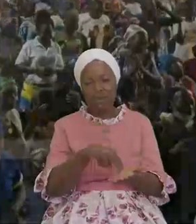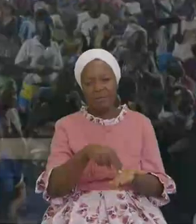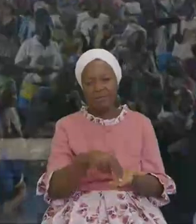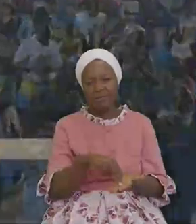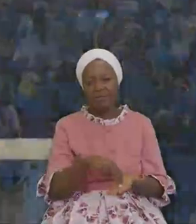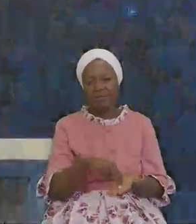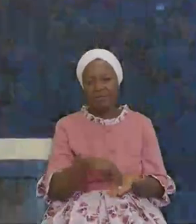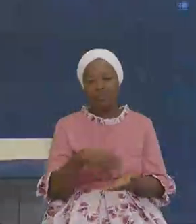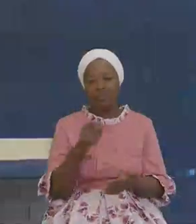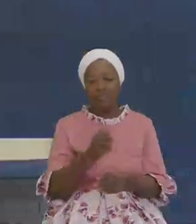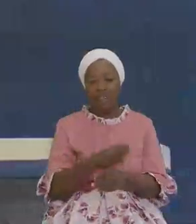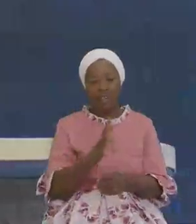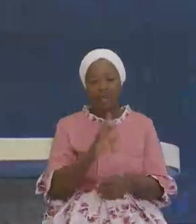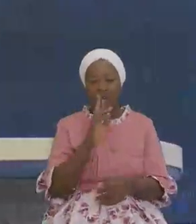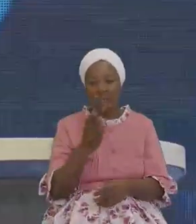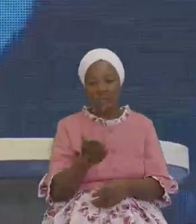Toujours debout.